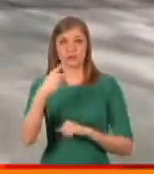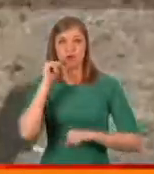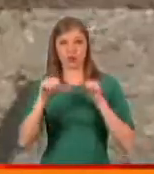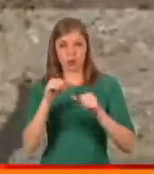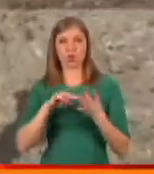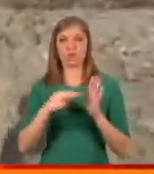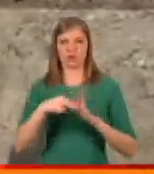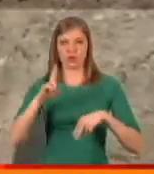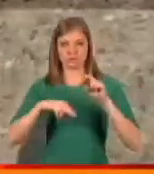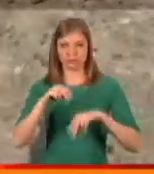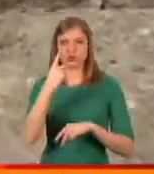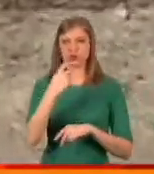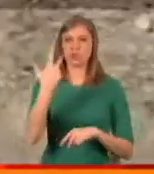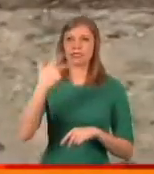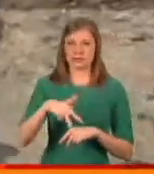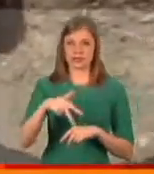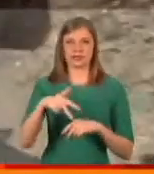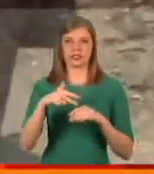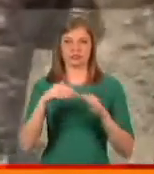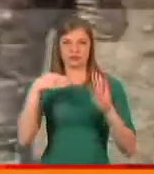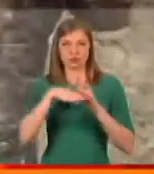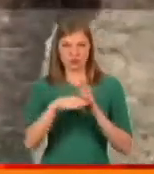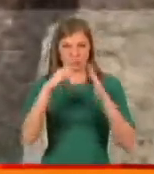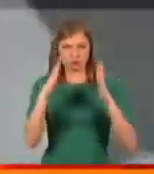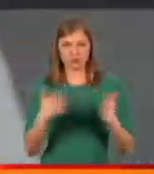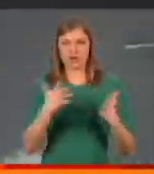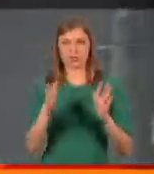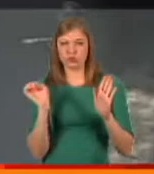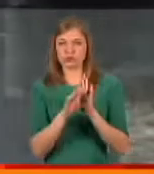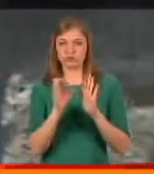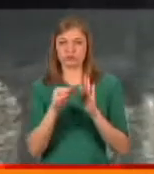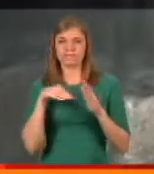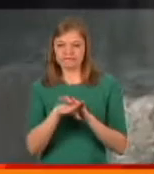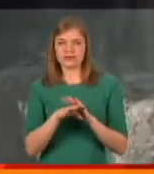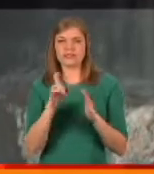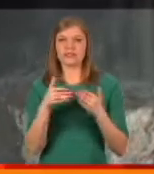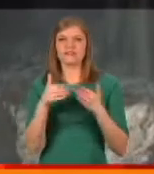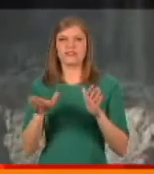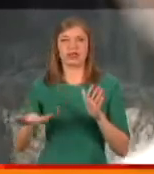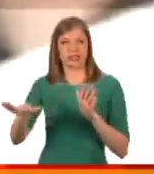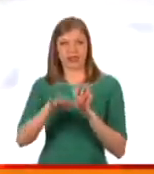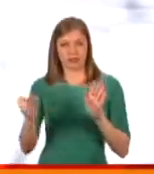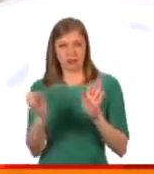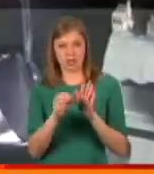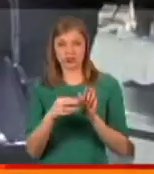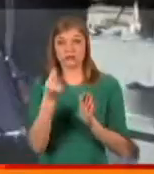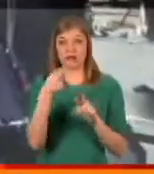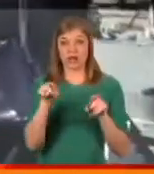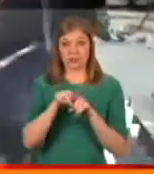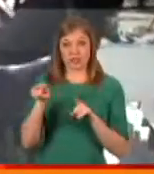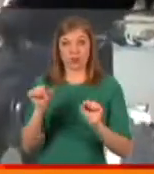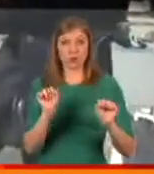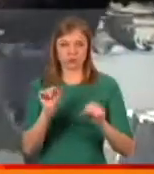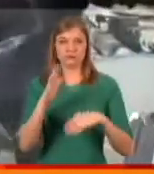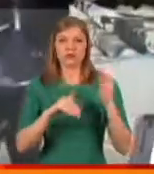року планують звести 130 захищених сховищ, які приміщатимуть боєприпаси із відкритих майданчиків. Вартість такого